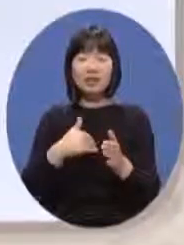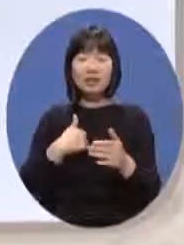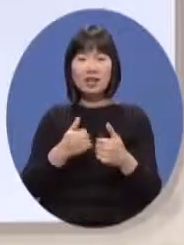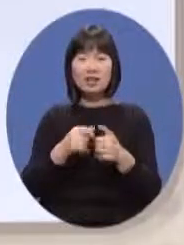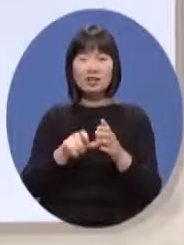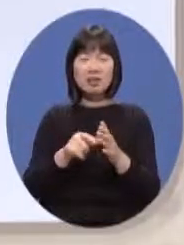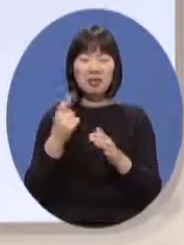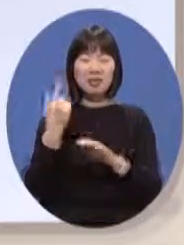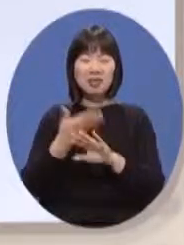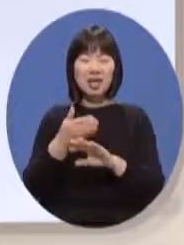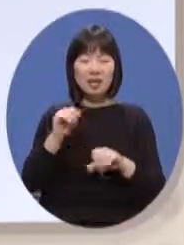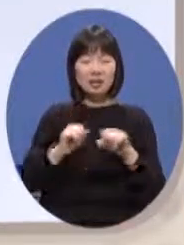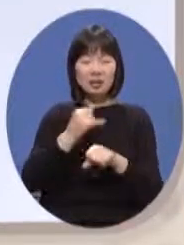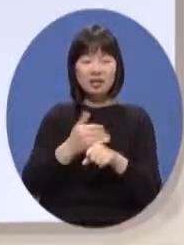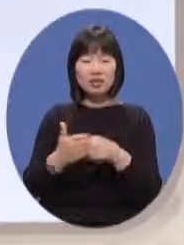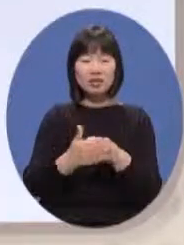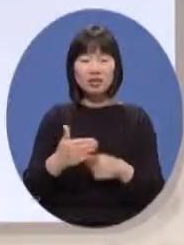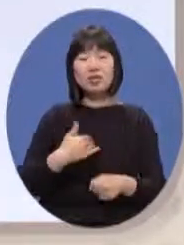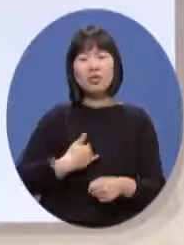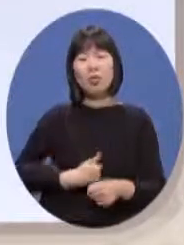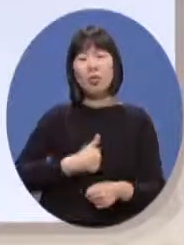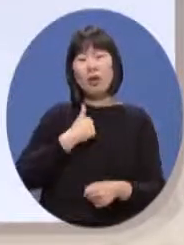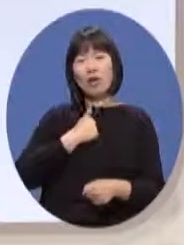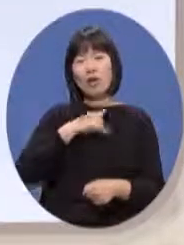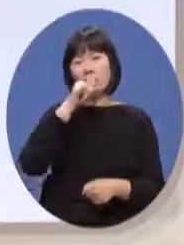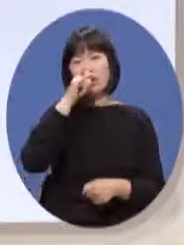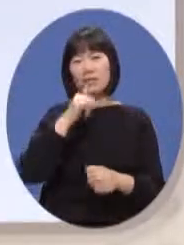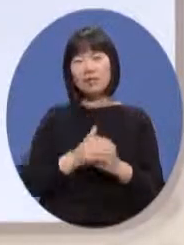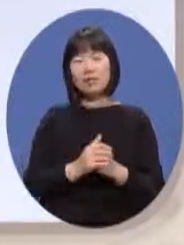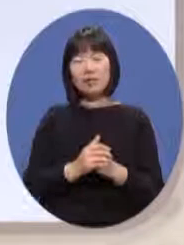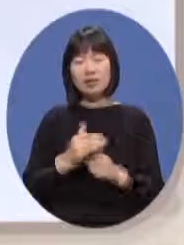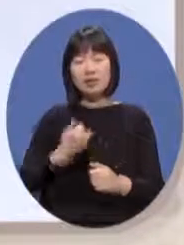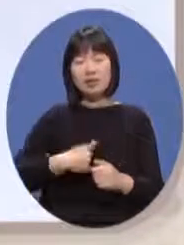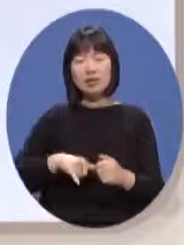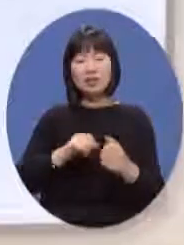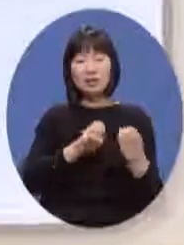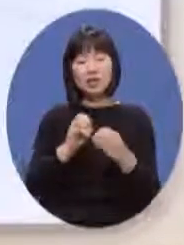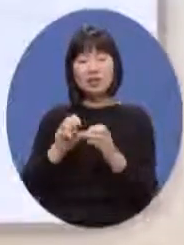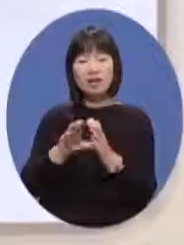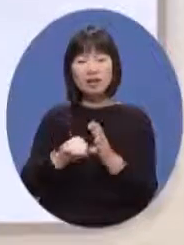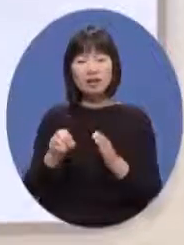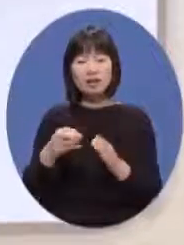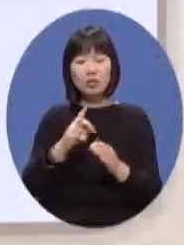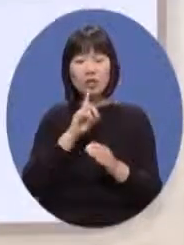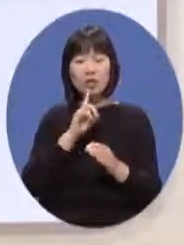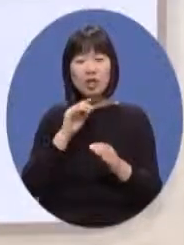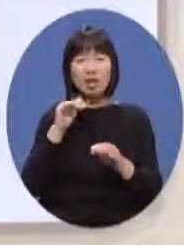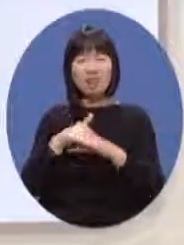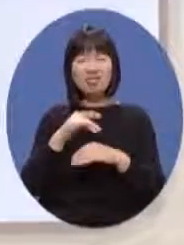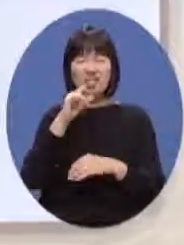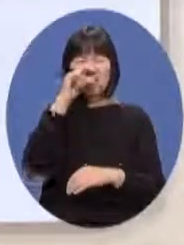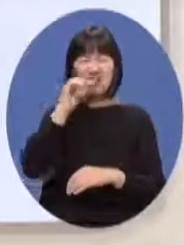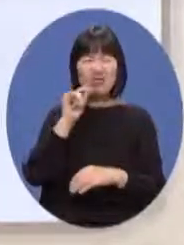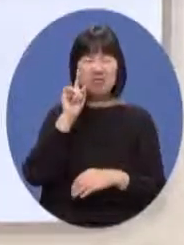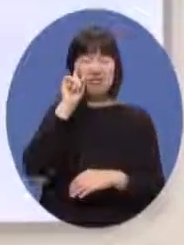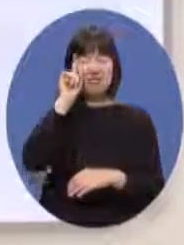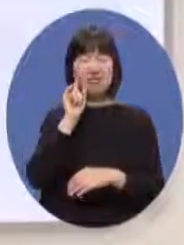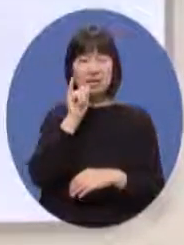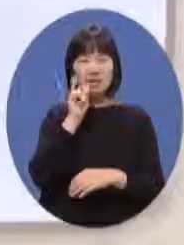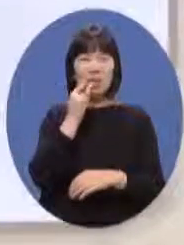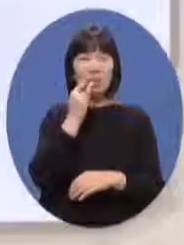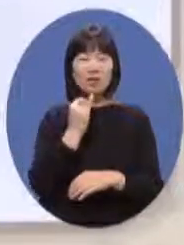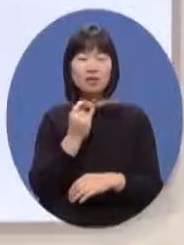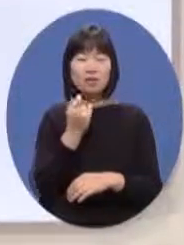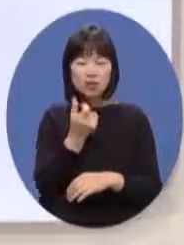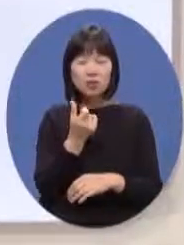때 굉장히 딴짓을 많이 해서 저도 좀 화가 났었어요. 아이랑 이야기를 할 때요. 그리고 말투가 굉장히 신경질적이에요. 근데 엄마도 말투가